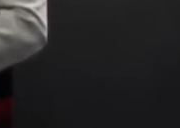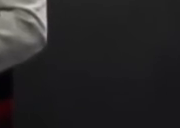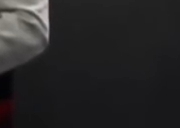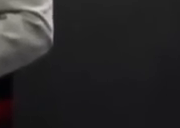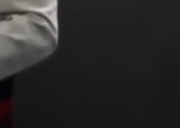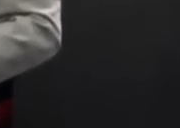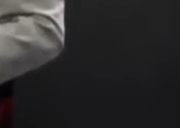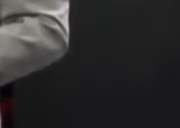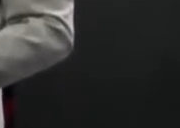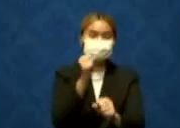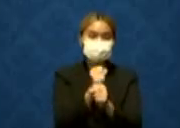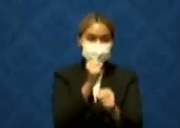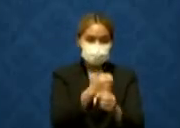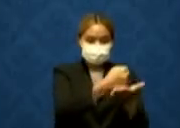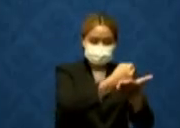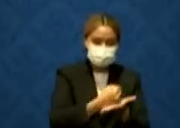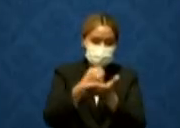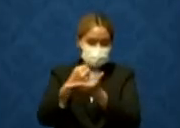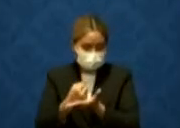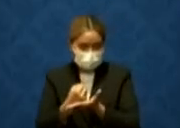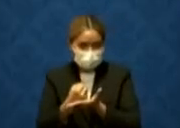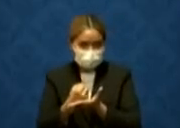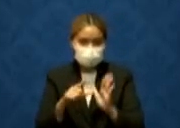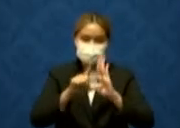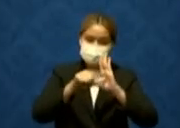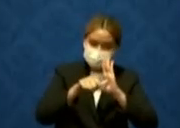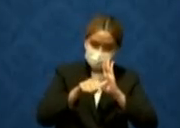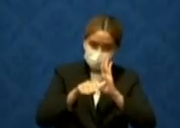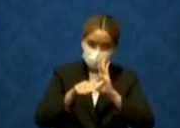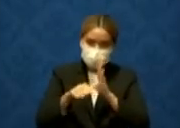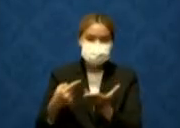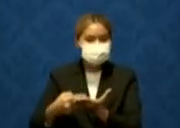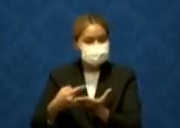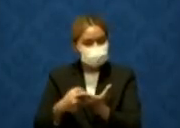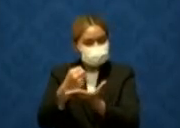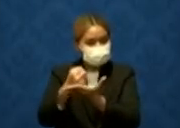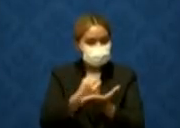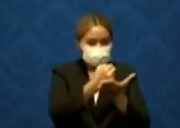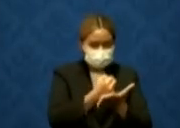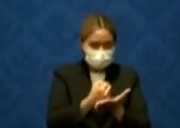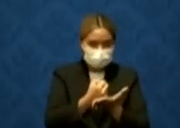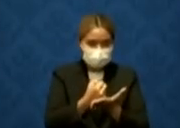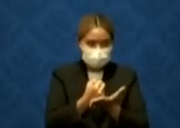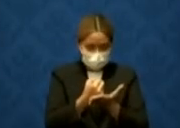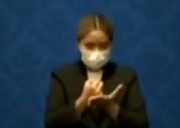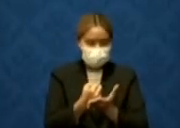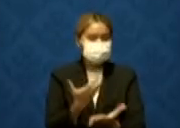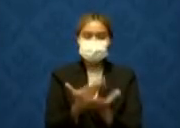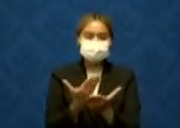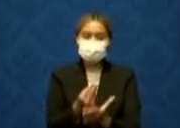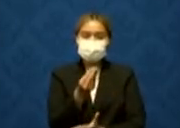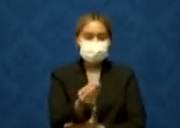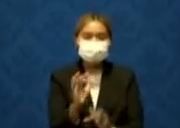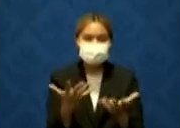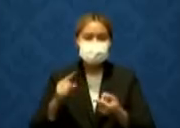การกนิษฐ ์คุณการกนิษ ฐ์โหวตไว้วางใจด้วย โหวตไว้วางใจ ไว้วางใจครับ นั่น นะอย่าไปอ้างนะพลังหญิงอะ